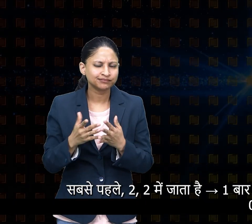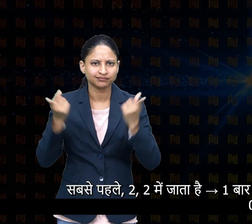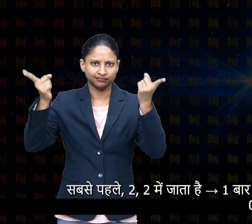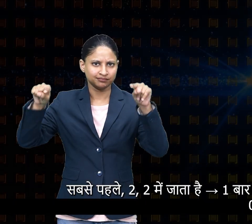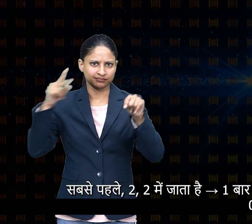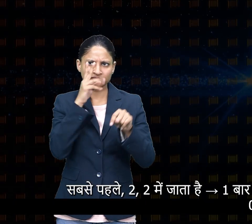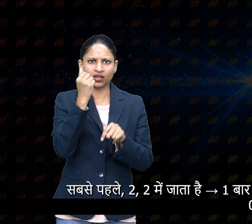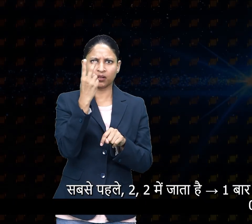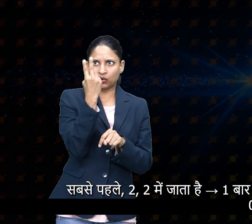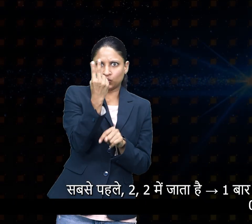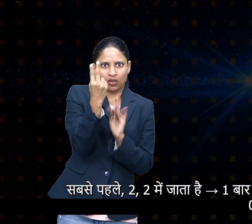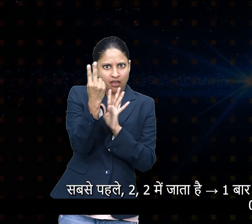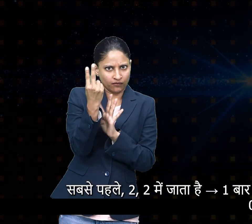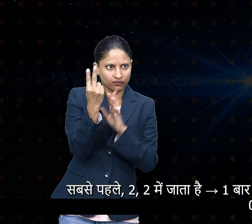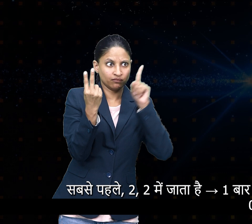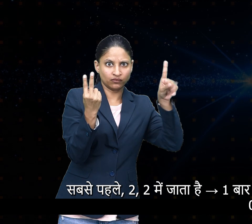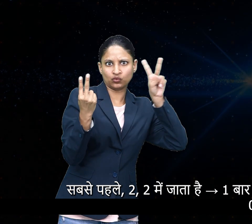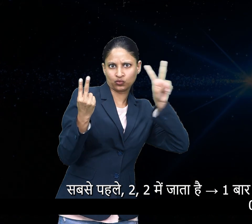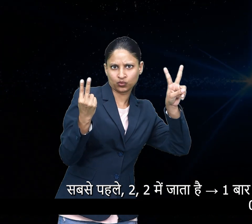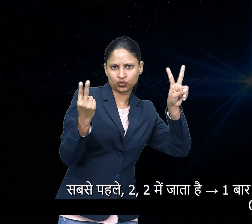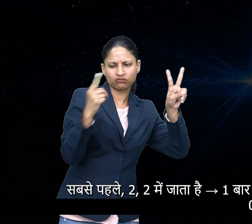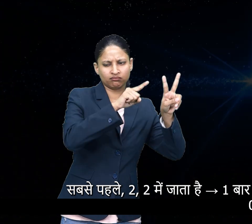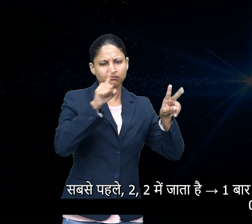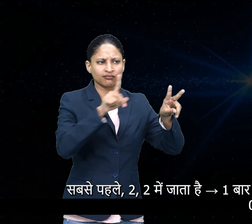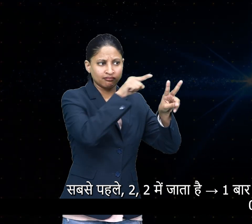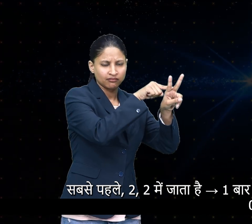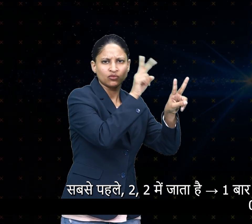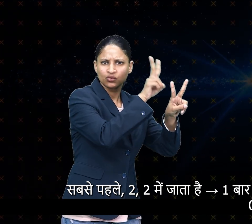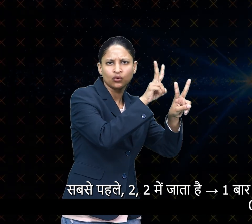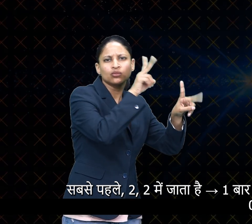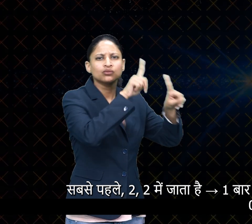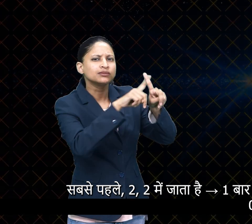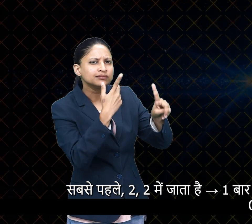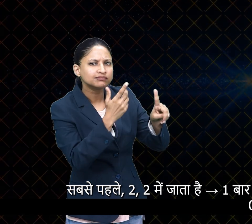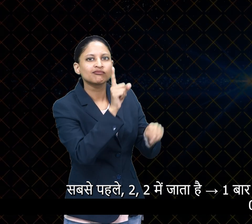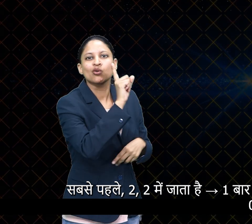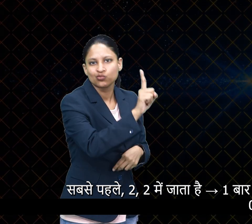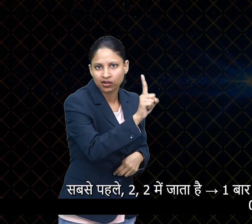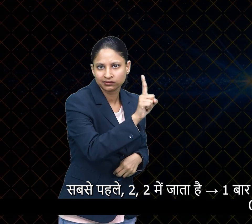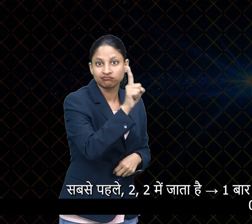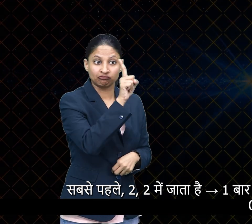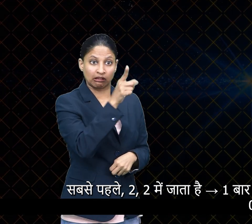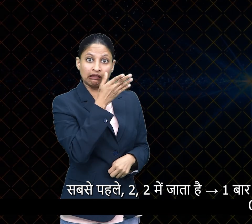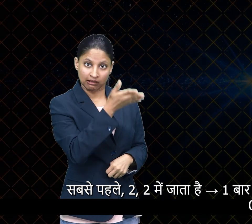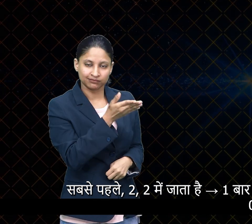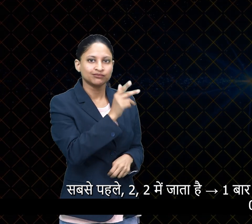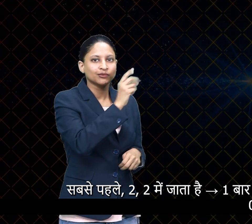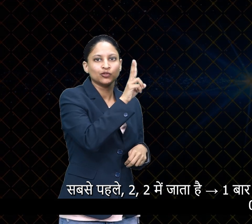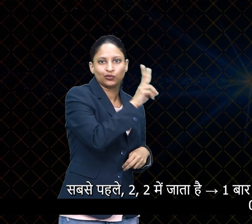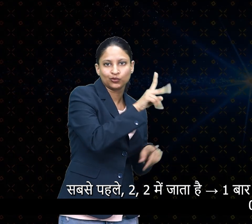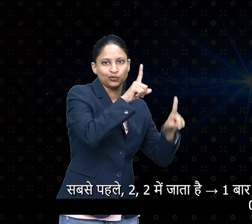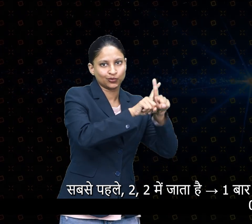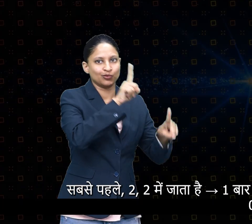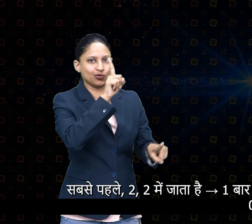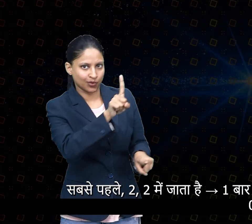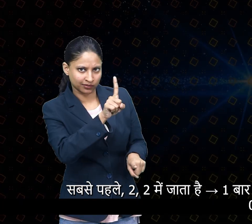सबसे पहले 2 2 में जाता है एक बार। गुणा करें। 2 गुणा 1 बराबर 2। घटाएं। 2 घटा